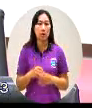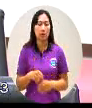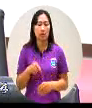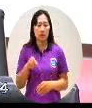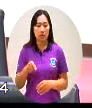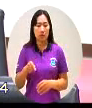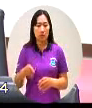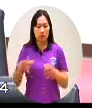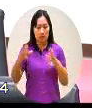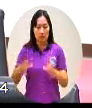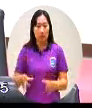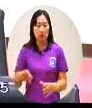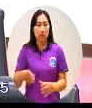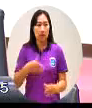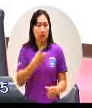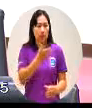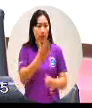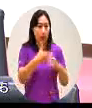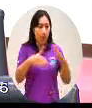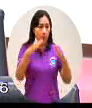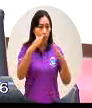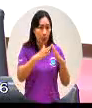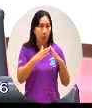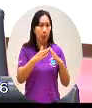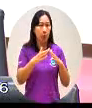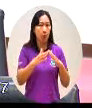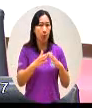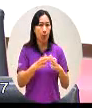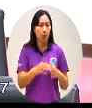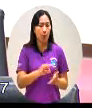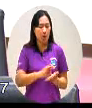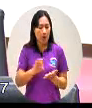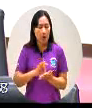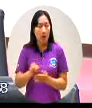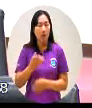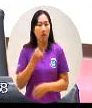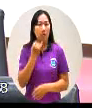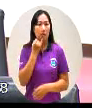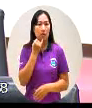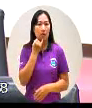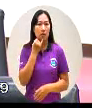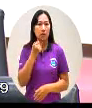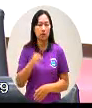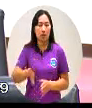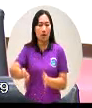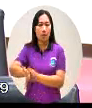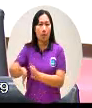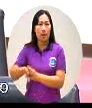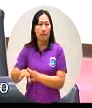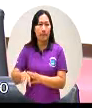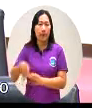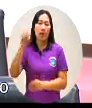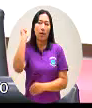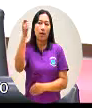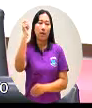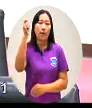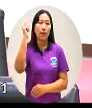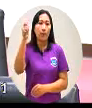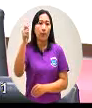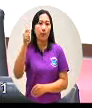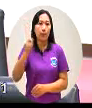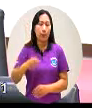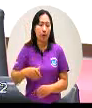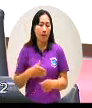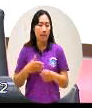柄这个礼堂内底举办正手柄是一个羽球馆甲倒球馆